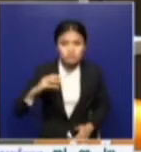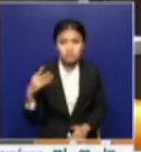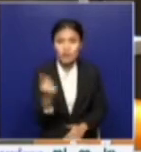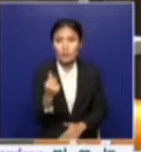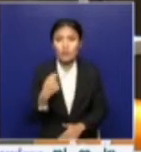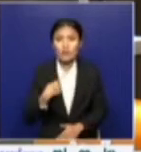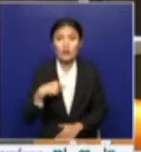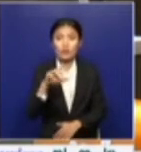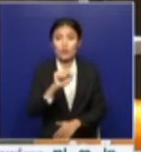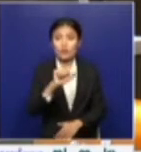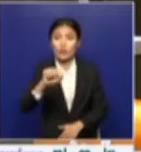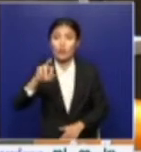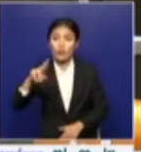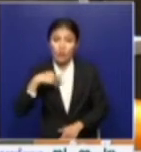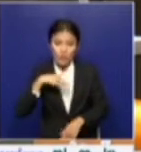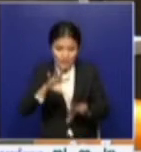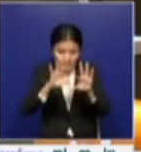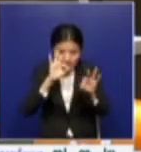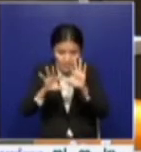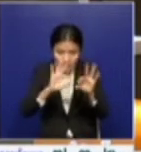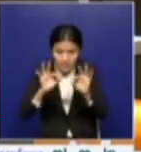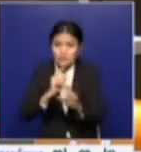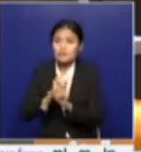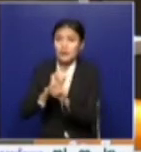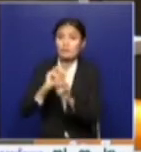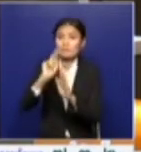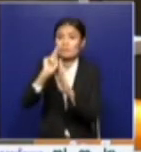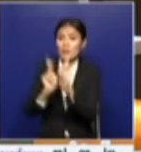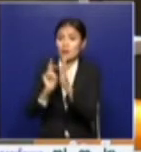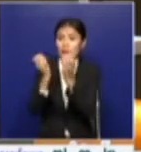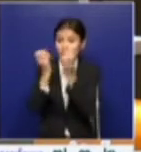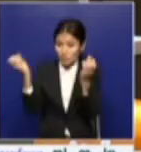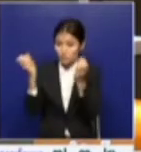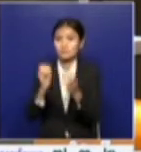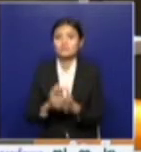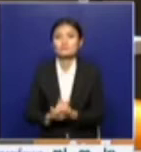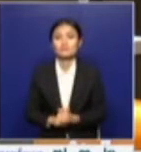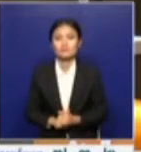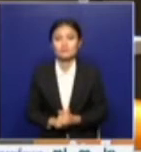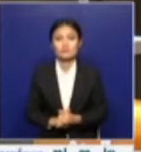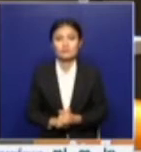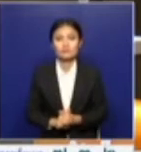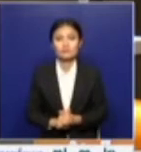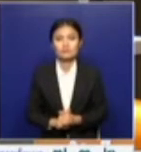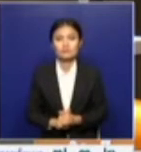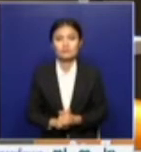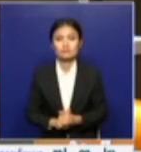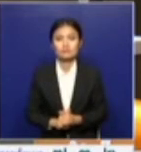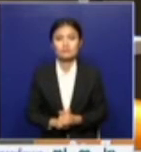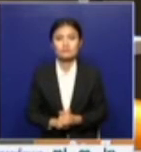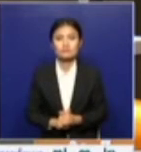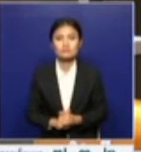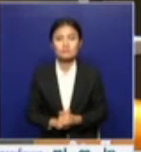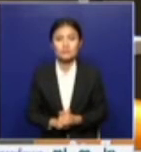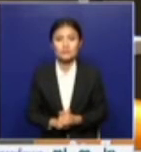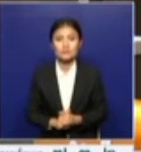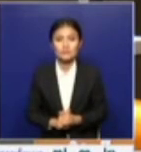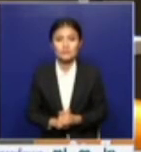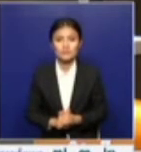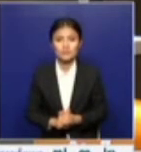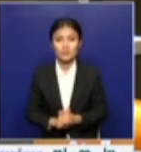ซึ่งได้มาซึ่งหลังนูนที่เป็นประชาธิปไตยอย่างแท้จริงก็ทำประทานทรัพย์